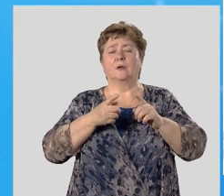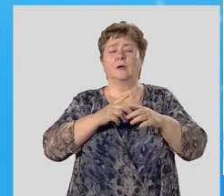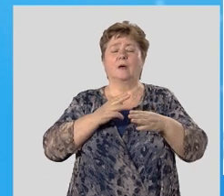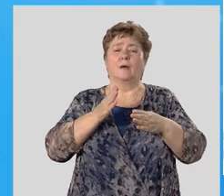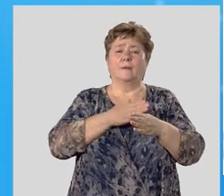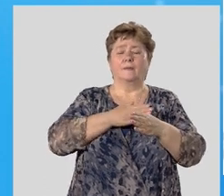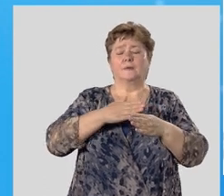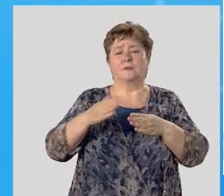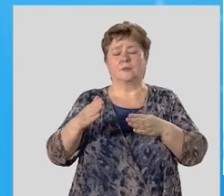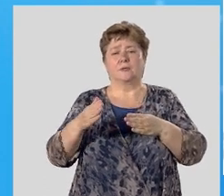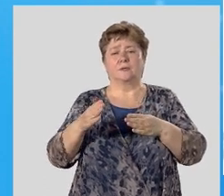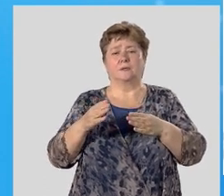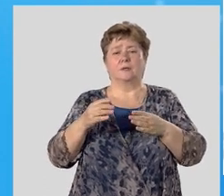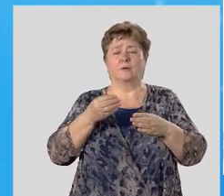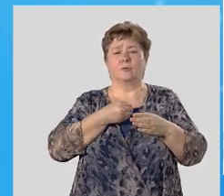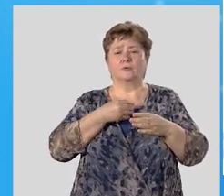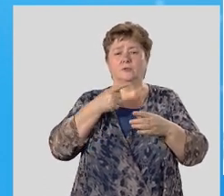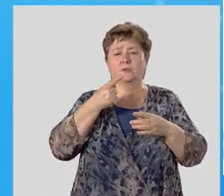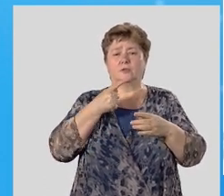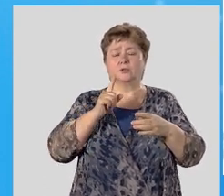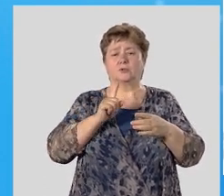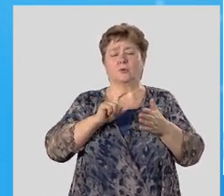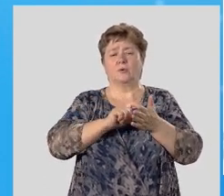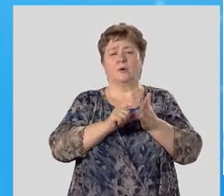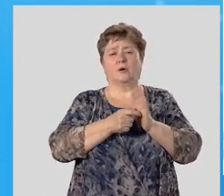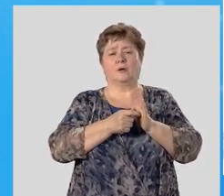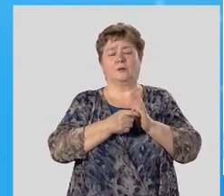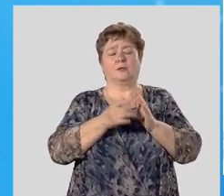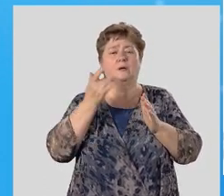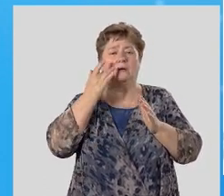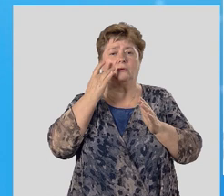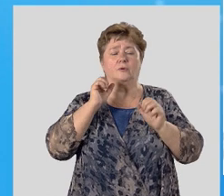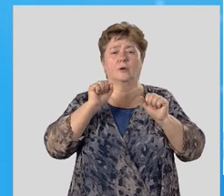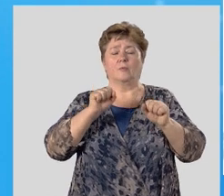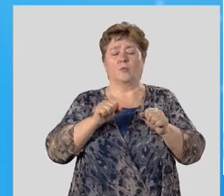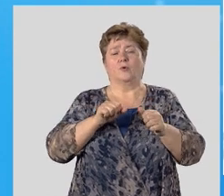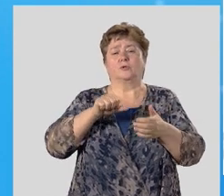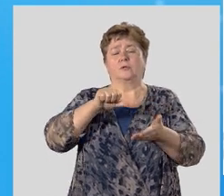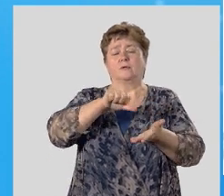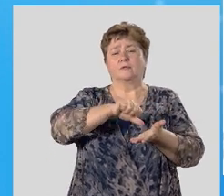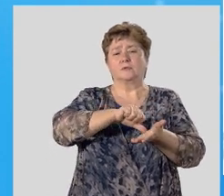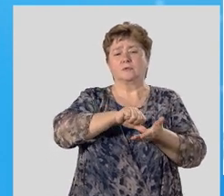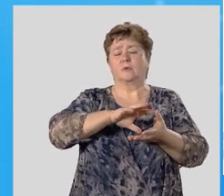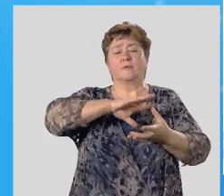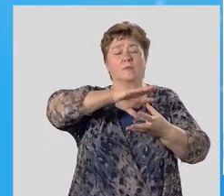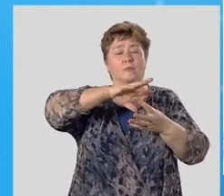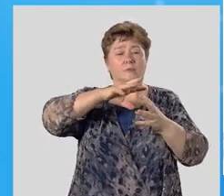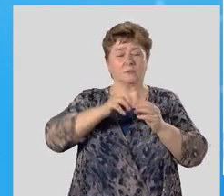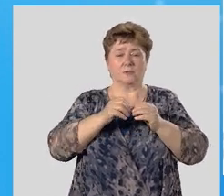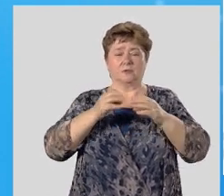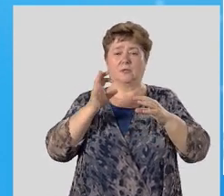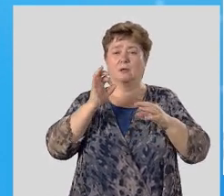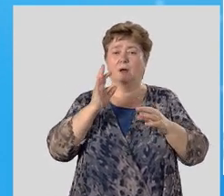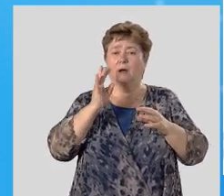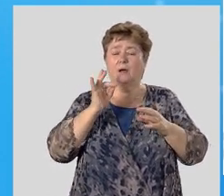деление. Следует подчеркнуть, что клетка, которая может выступать как целостный